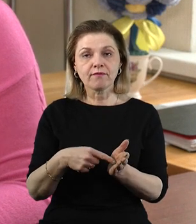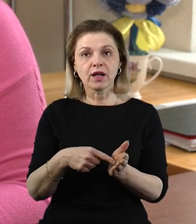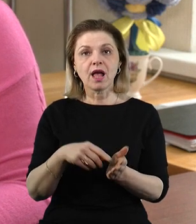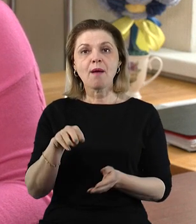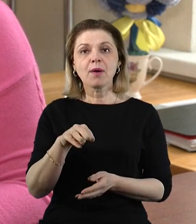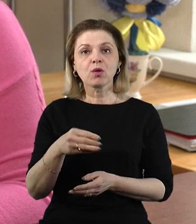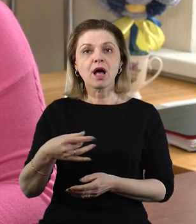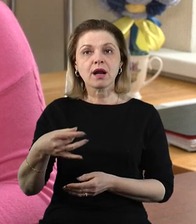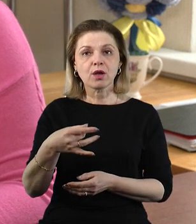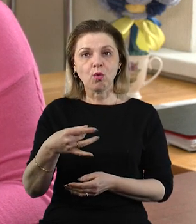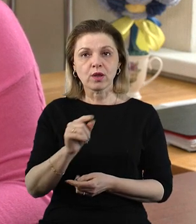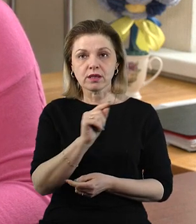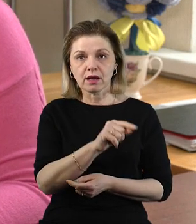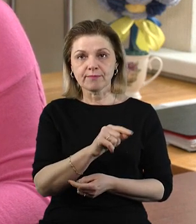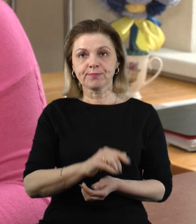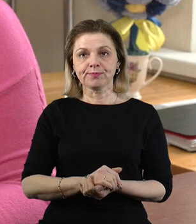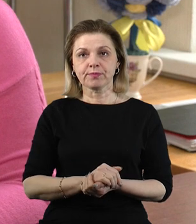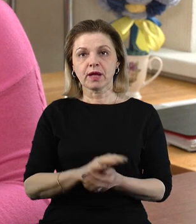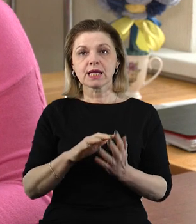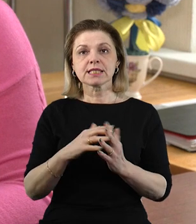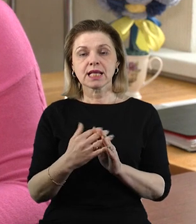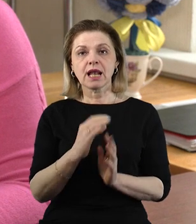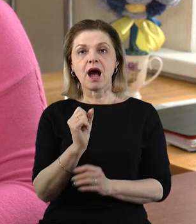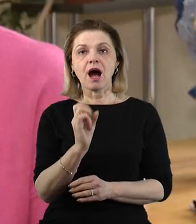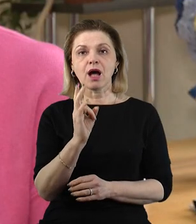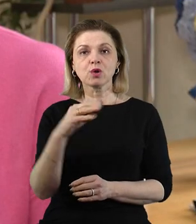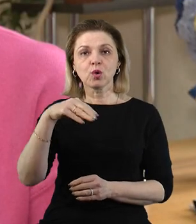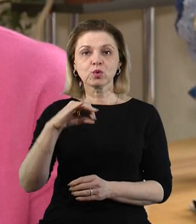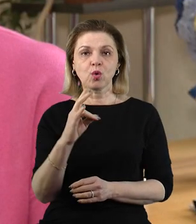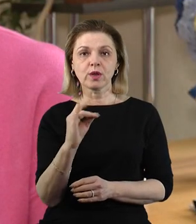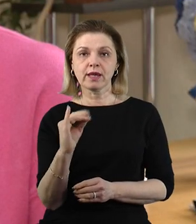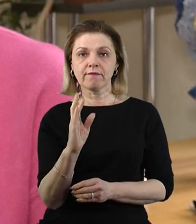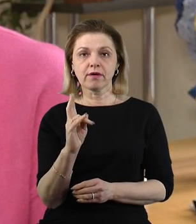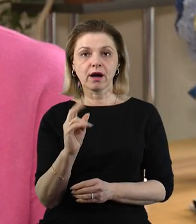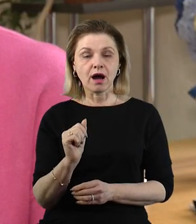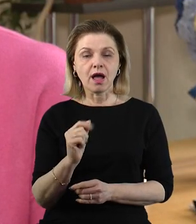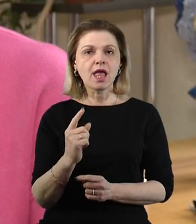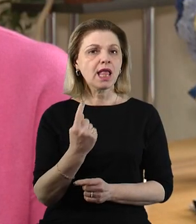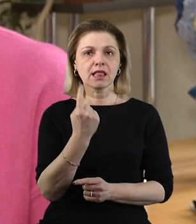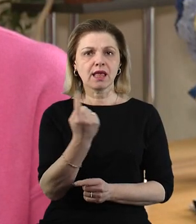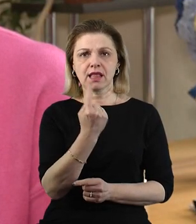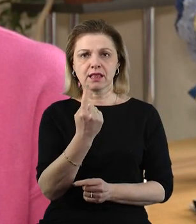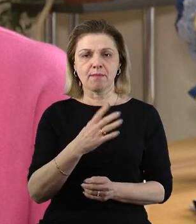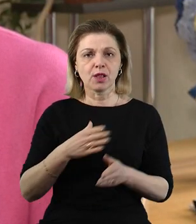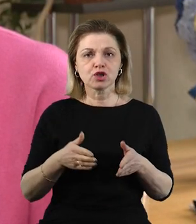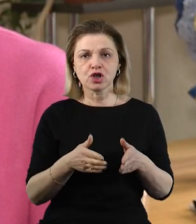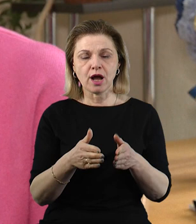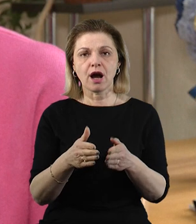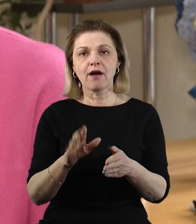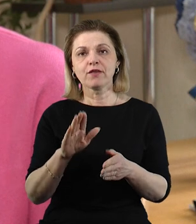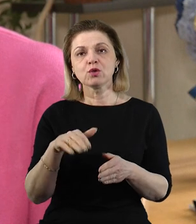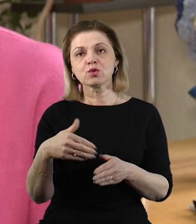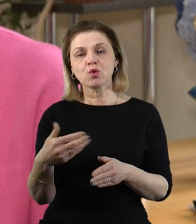Миколаївському районі саме в селі Антонівка єдиний був шлях це саме